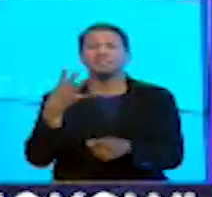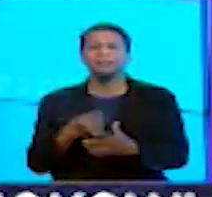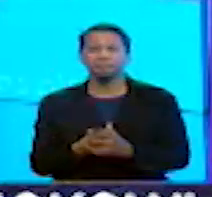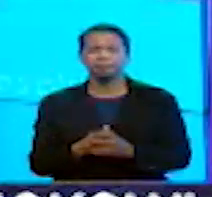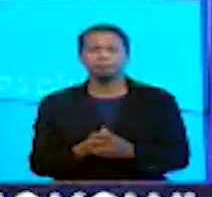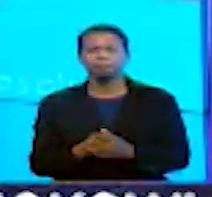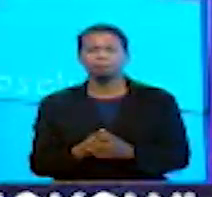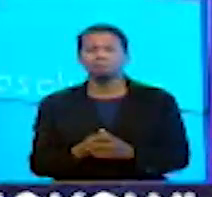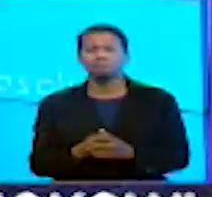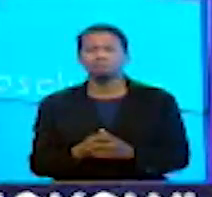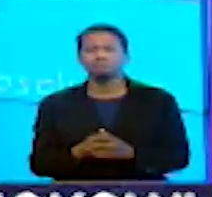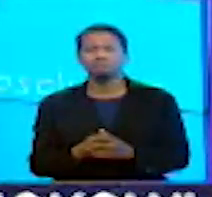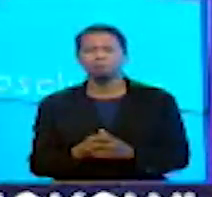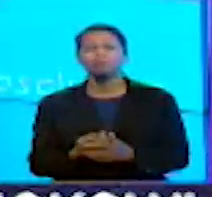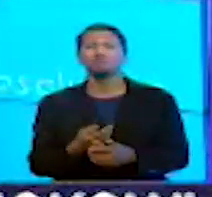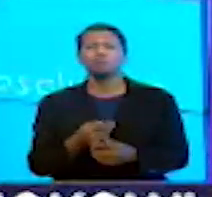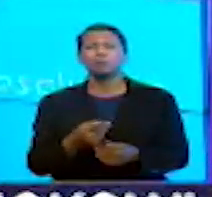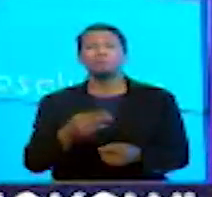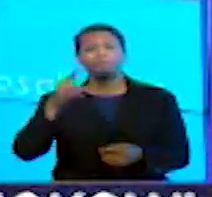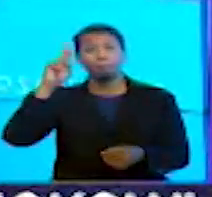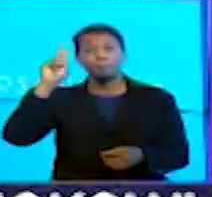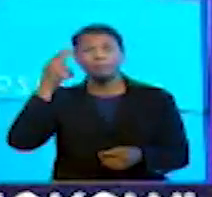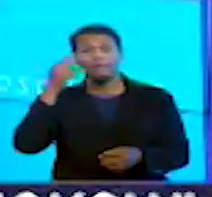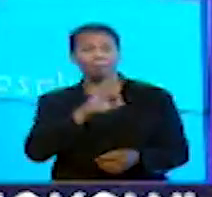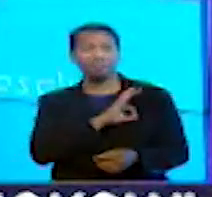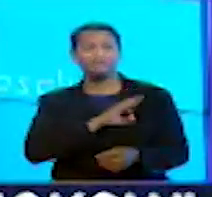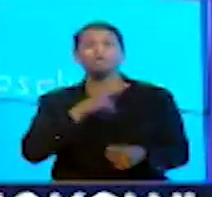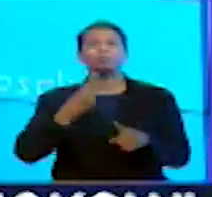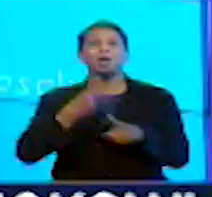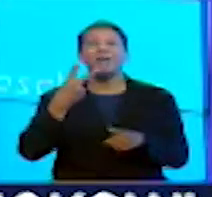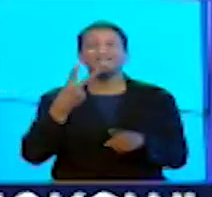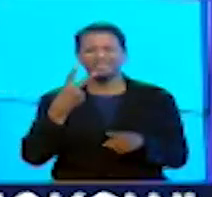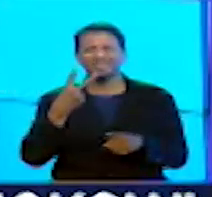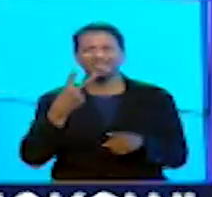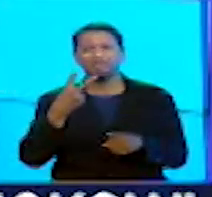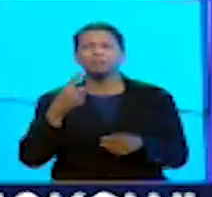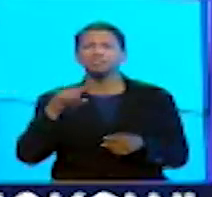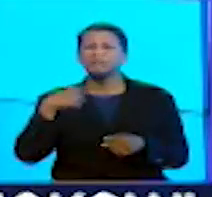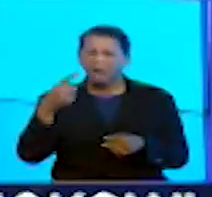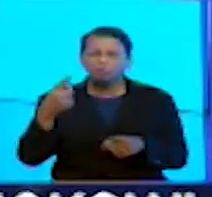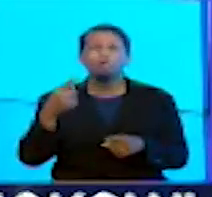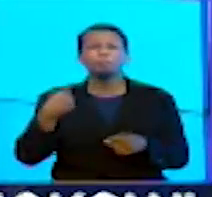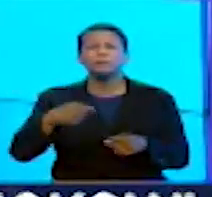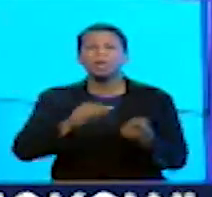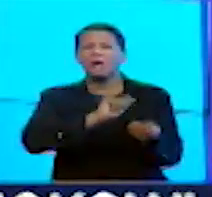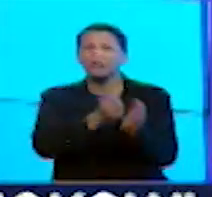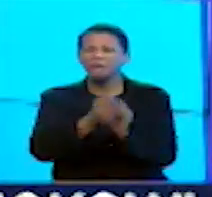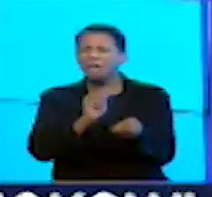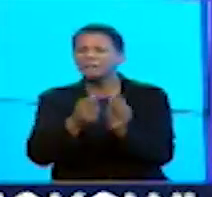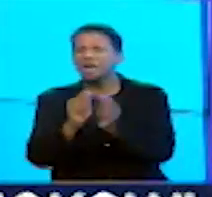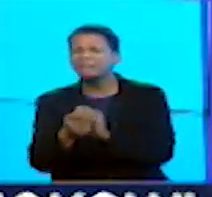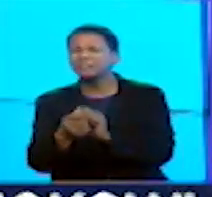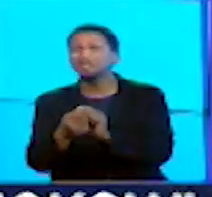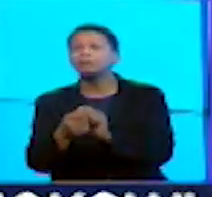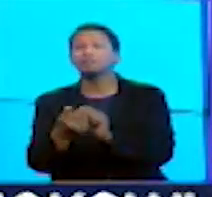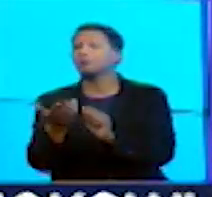periode kepemimpinan Presiden Joko Widodo berlangsung pada hari Rabu. Jika demikian, akankah reshuffle kabinet terjadi